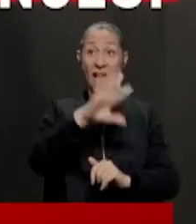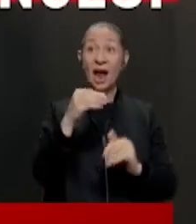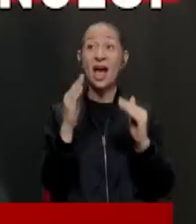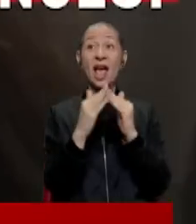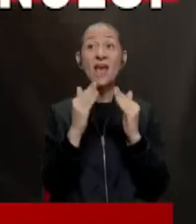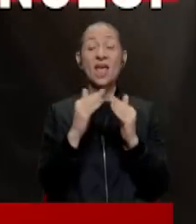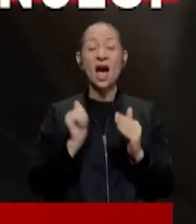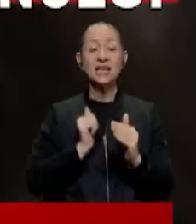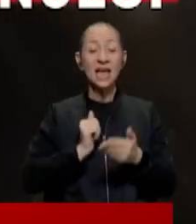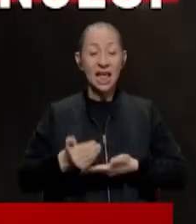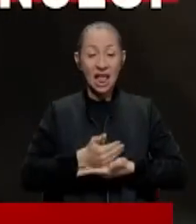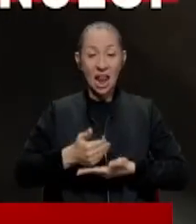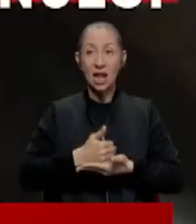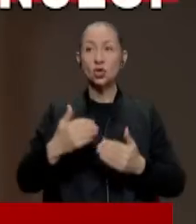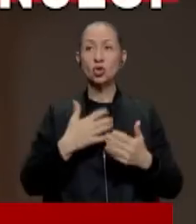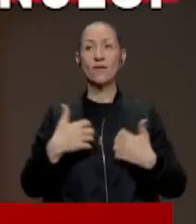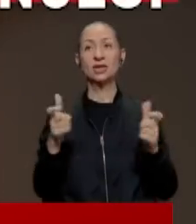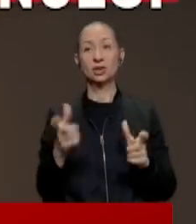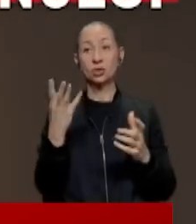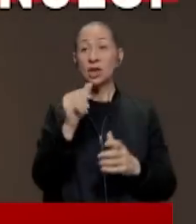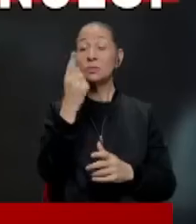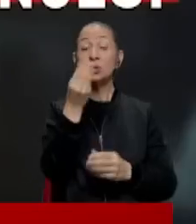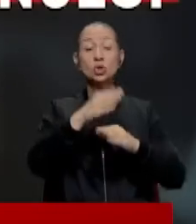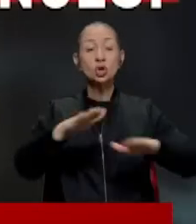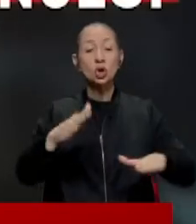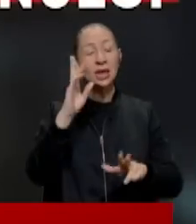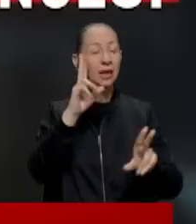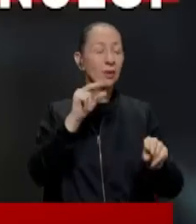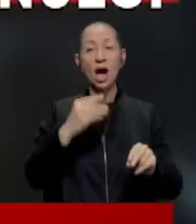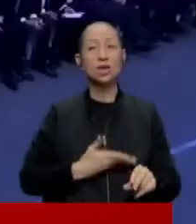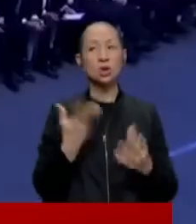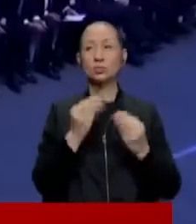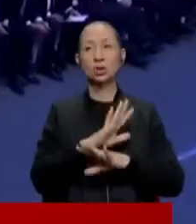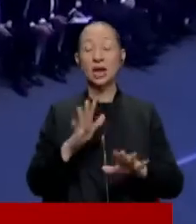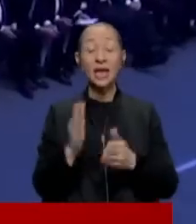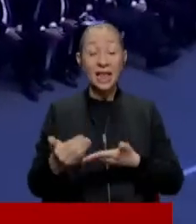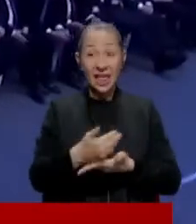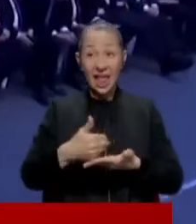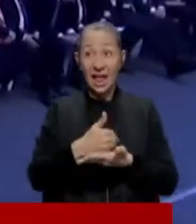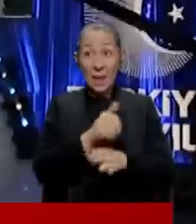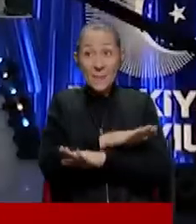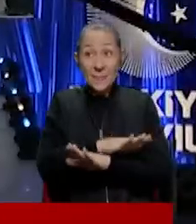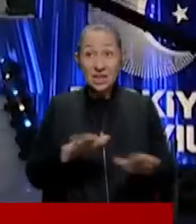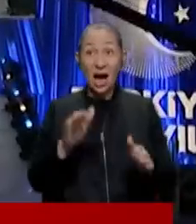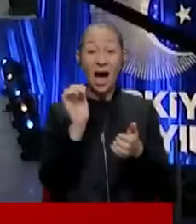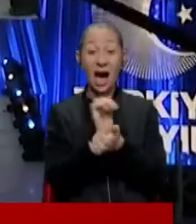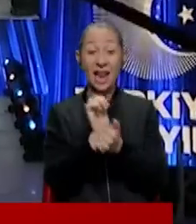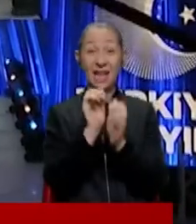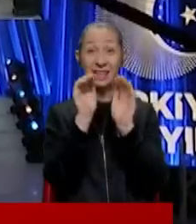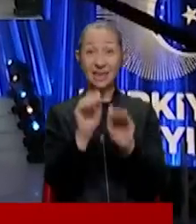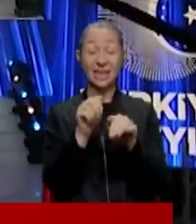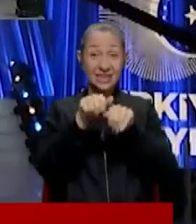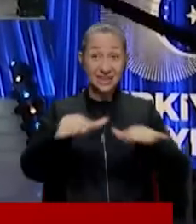evin asgari gelir güvencesi olacak Hiçbir çocuk yatağa iş girmeyecek gelir tamamlayıcı aileye destek